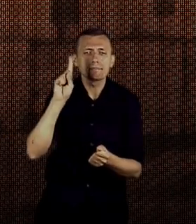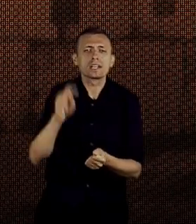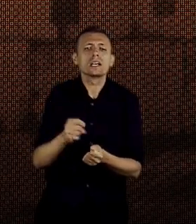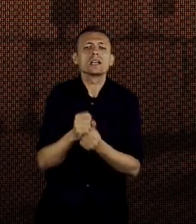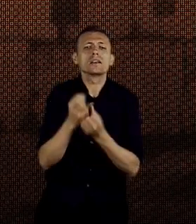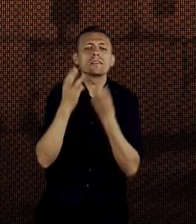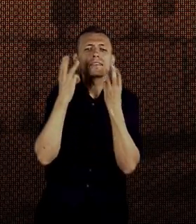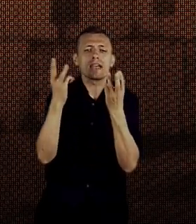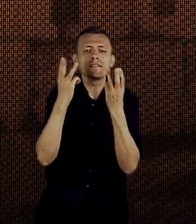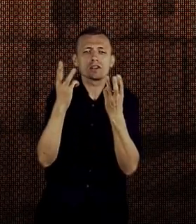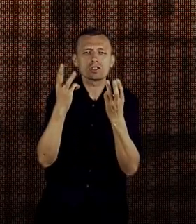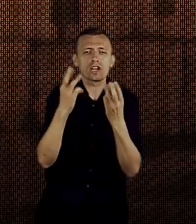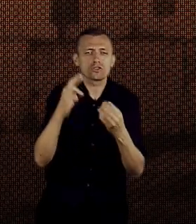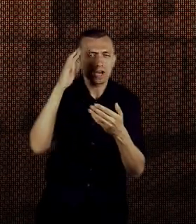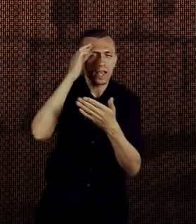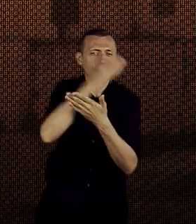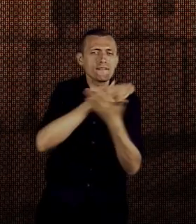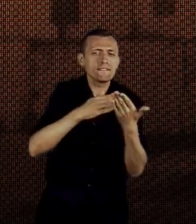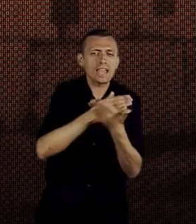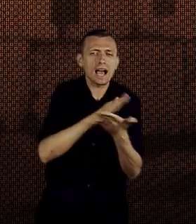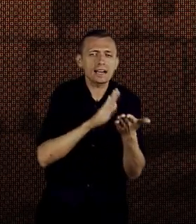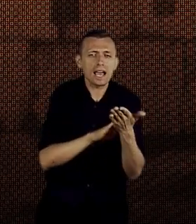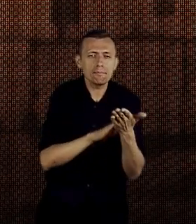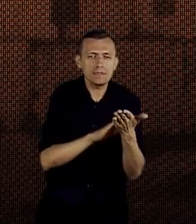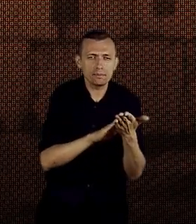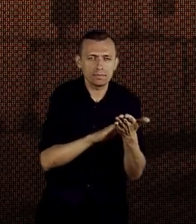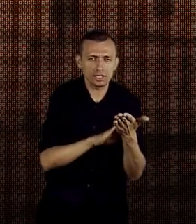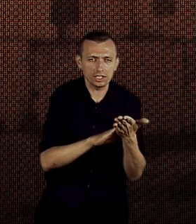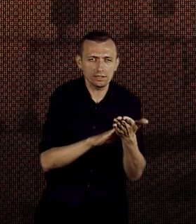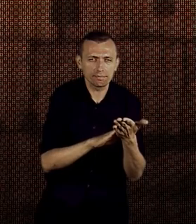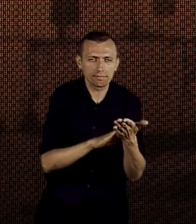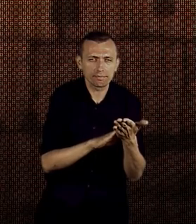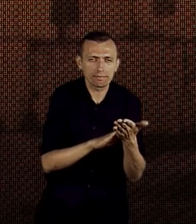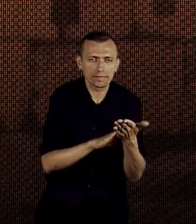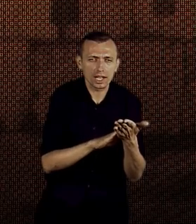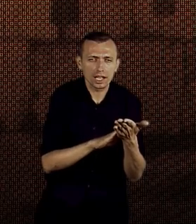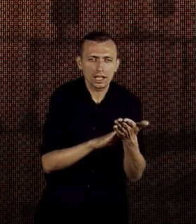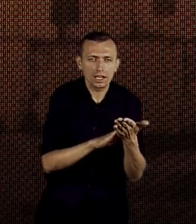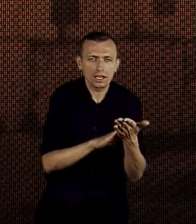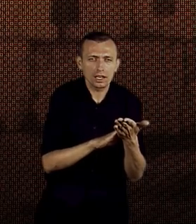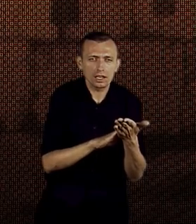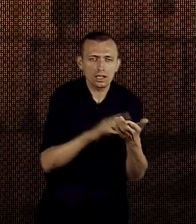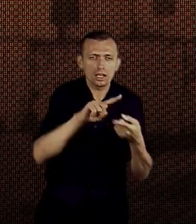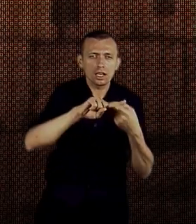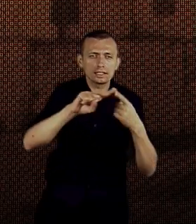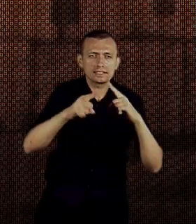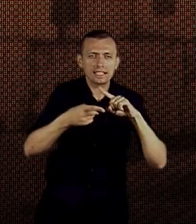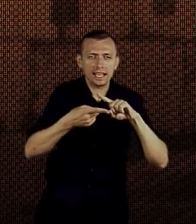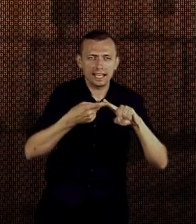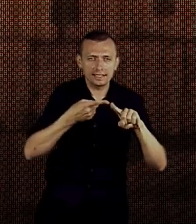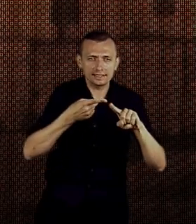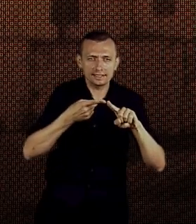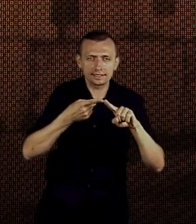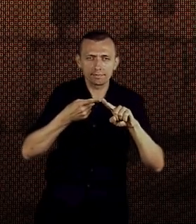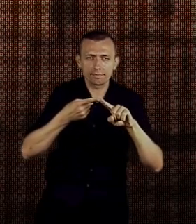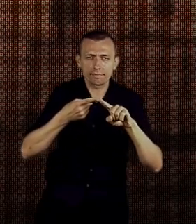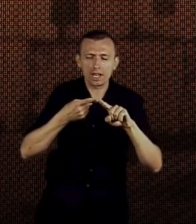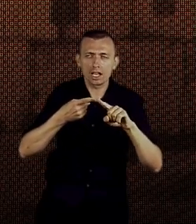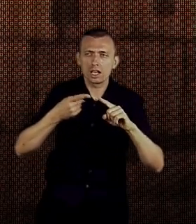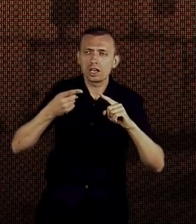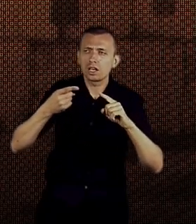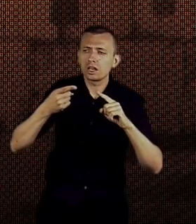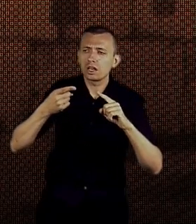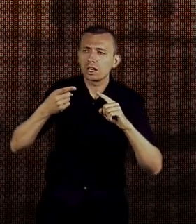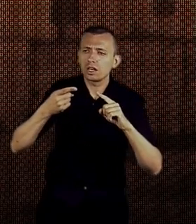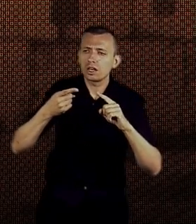Biblii wiara przede wszystkim odnosi się do żywej ufności pokładanej w Bogu. Prawdziwa,